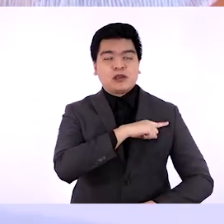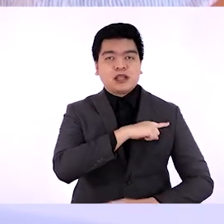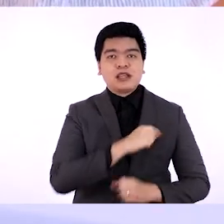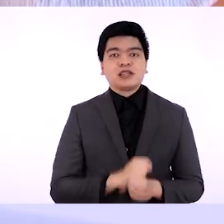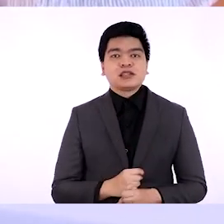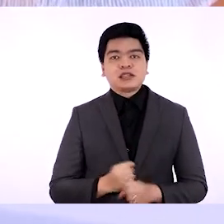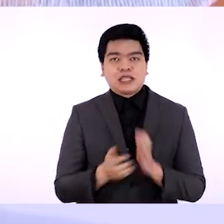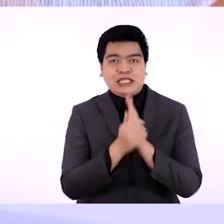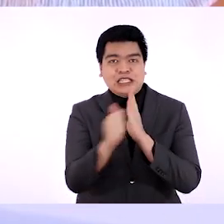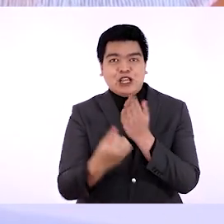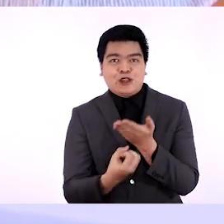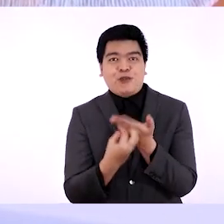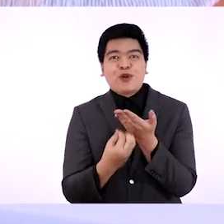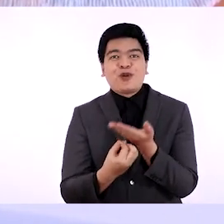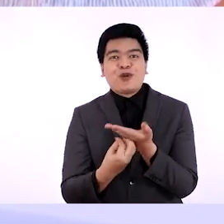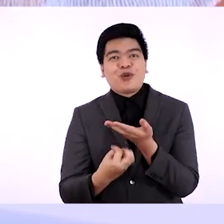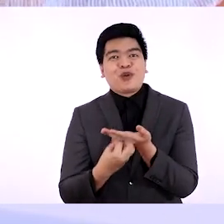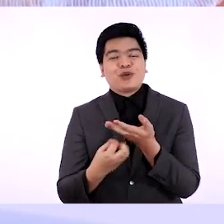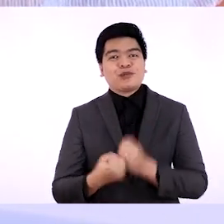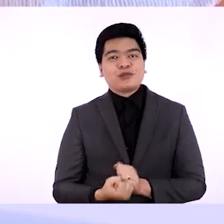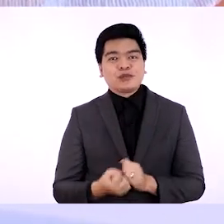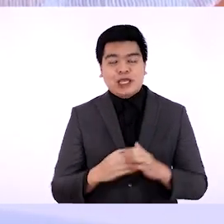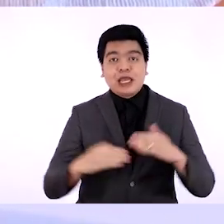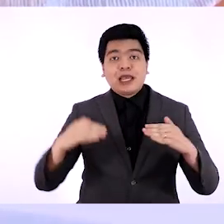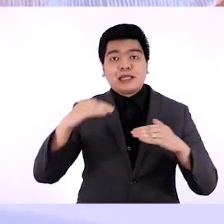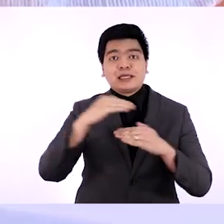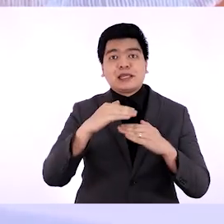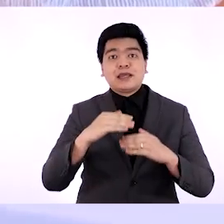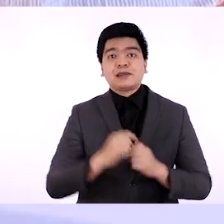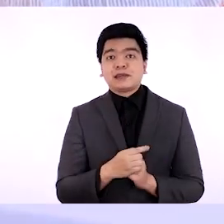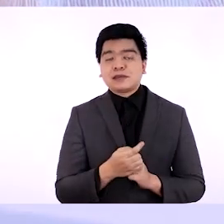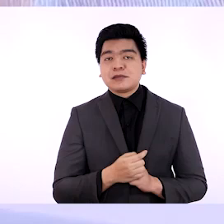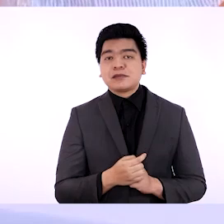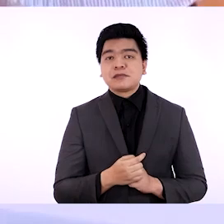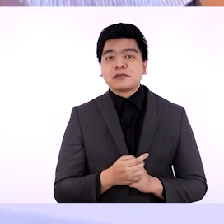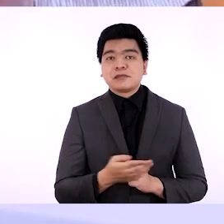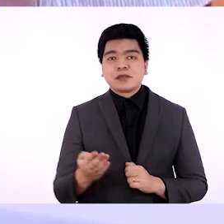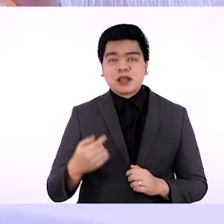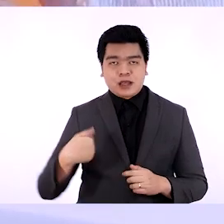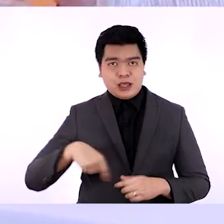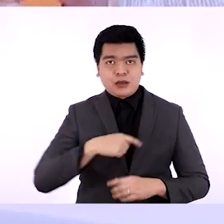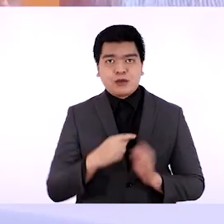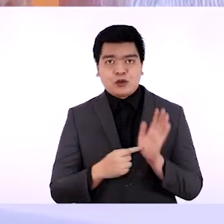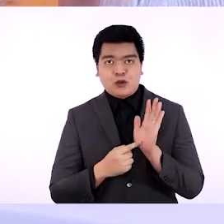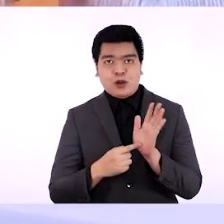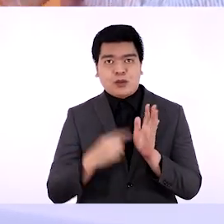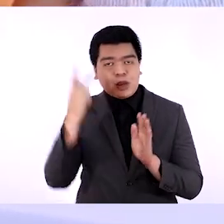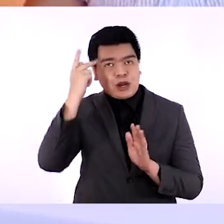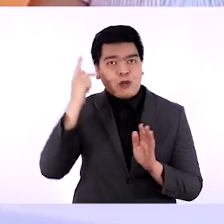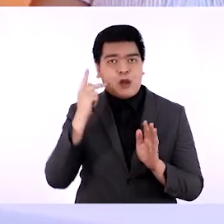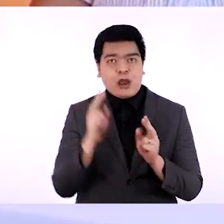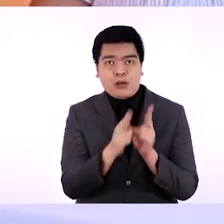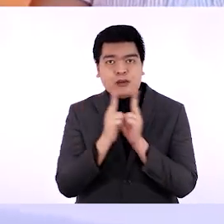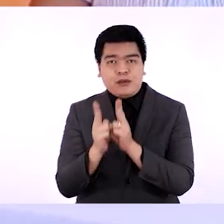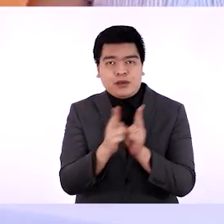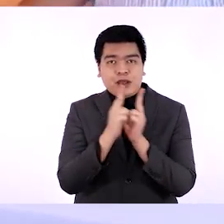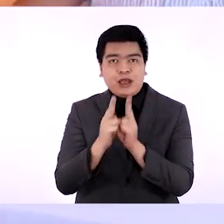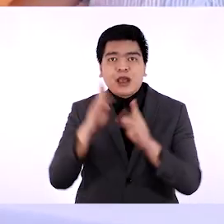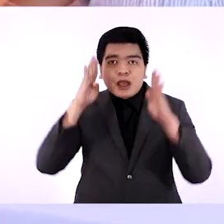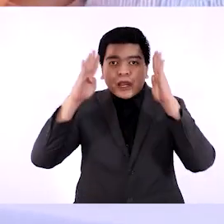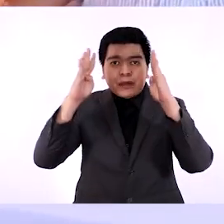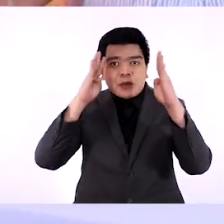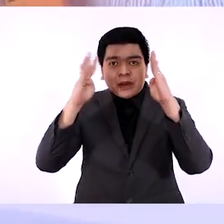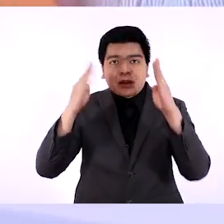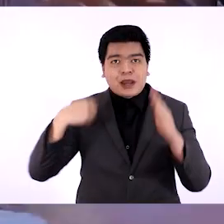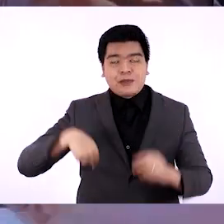sa larangan po ng pagluluto. Higit pa po doon, maipapakita po namin mga kadiwa yung pagkakaisa po at pagiging malikhain po namin